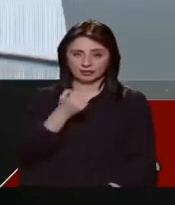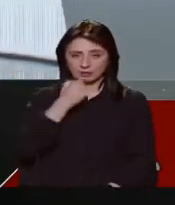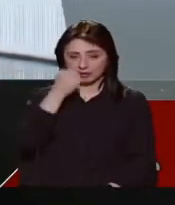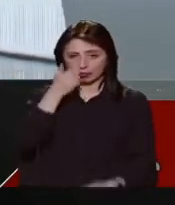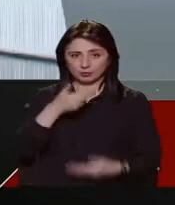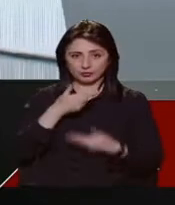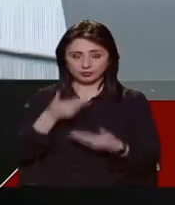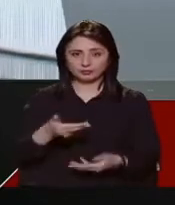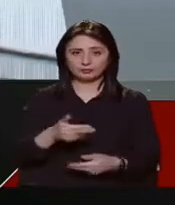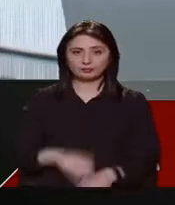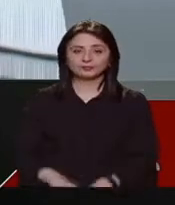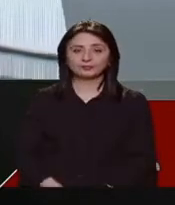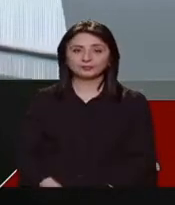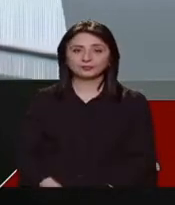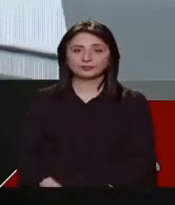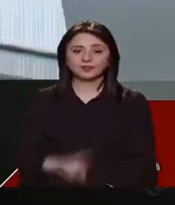leteristus.